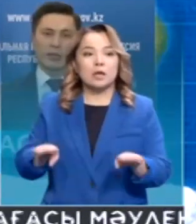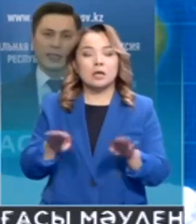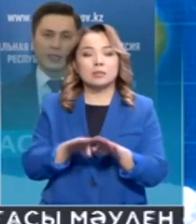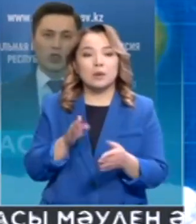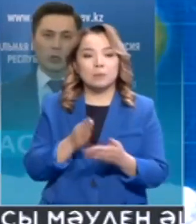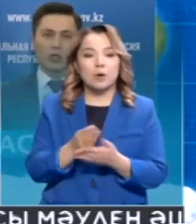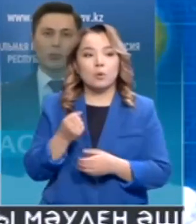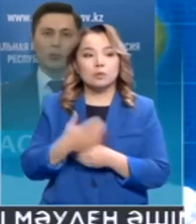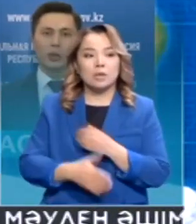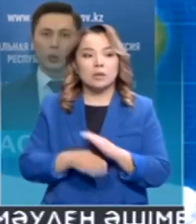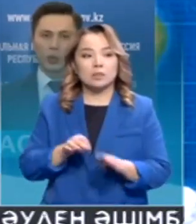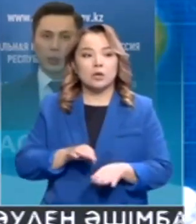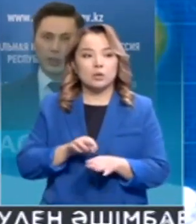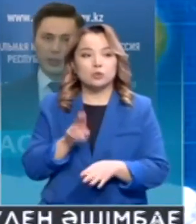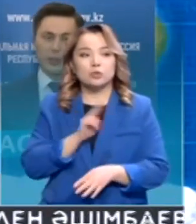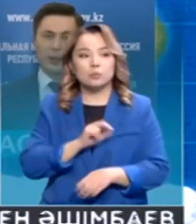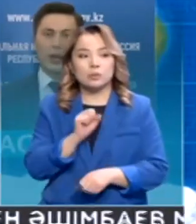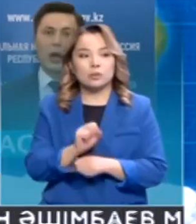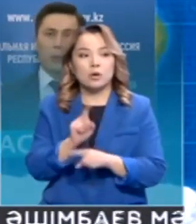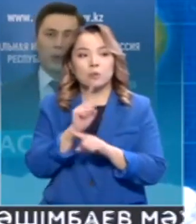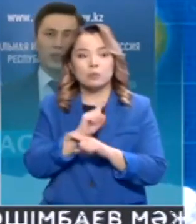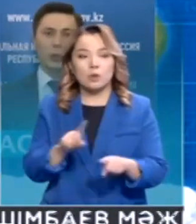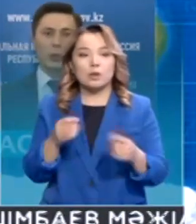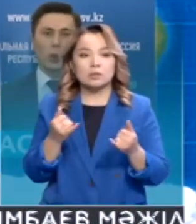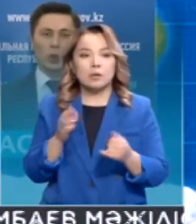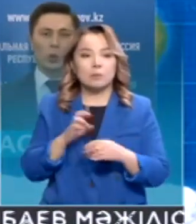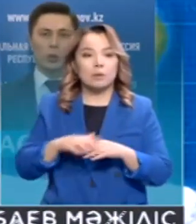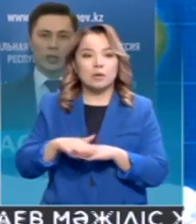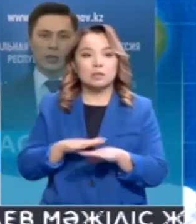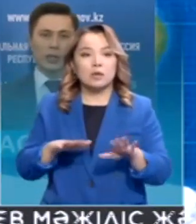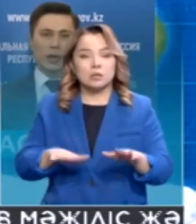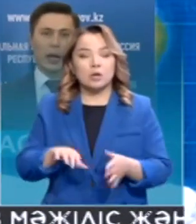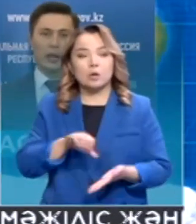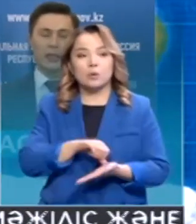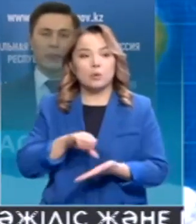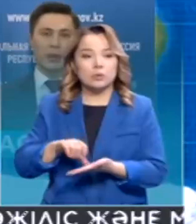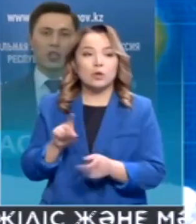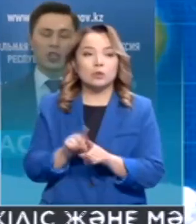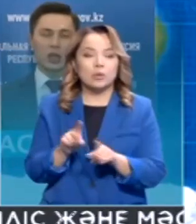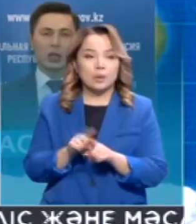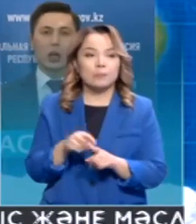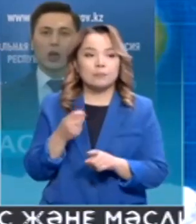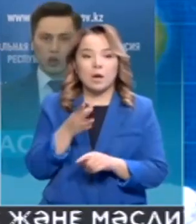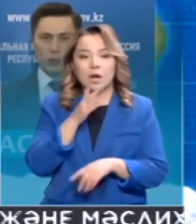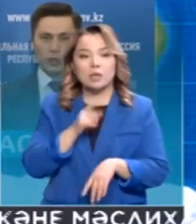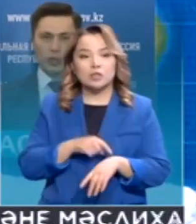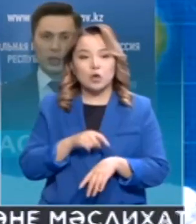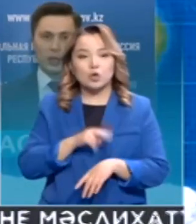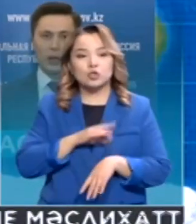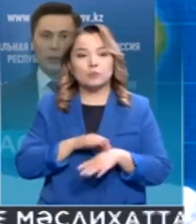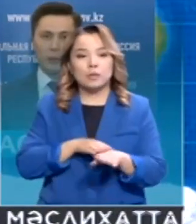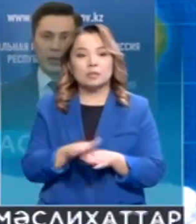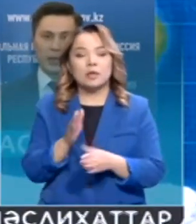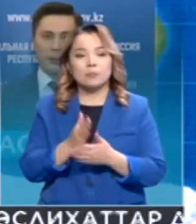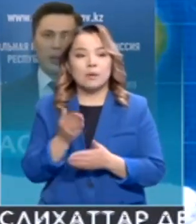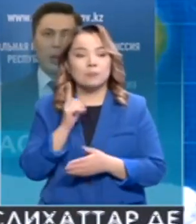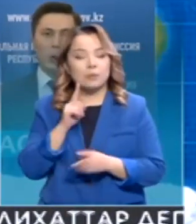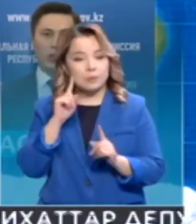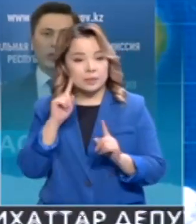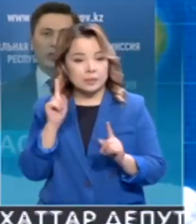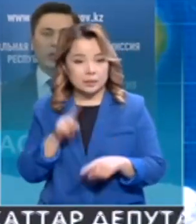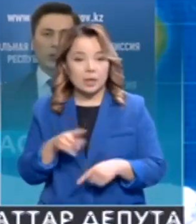сайлау комиссиясының жұмысы мұнымен тоқтамайды. Себебі батыс өңірлердегі учаскелер әлі де бірнеше сағат жұмыс істейтіні